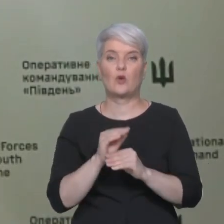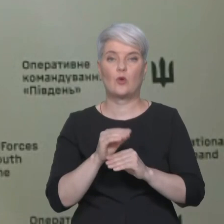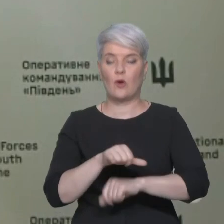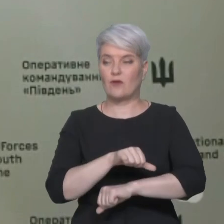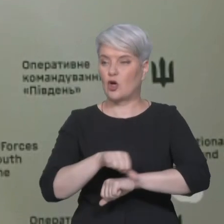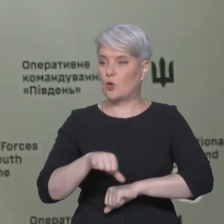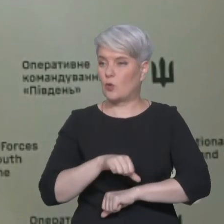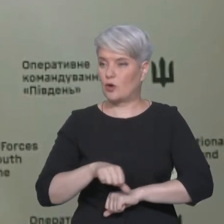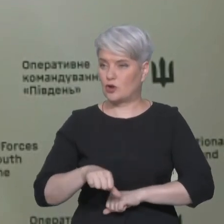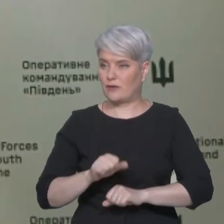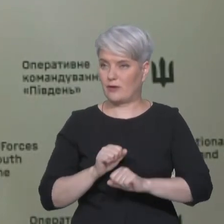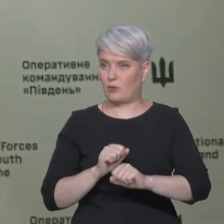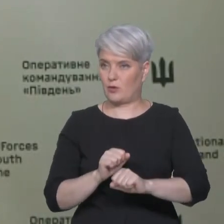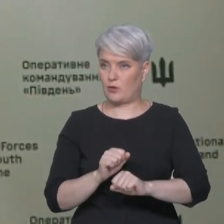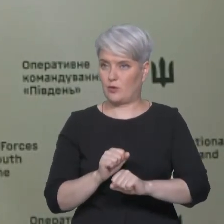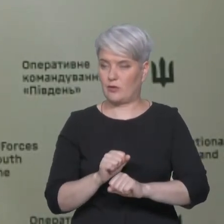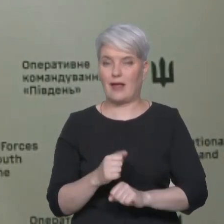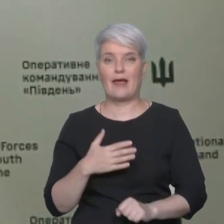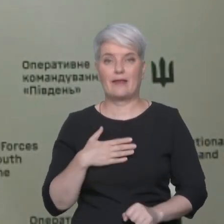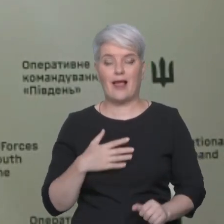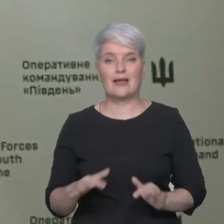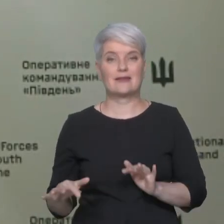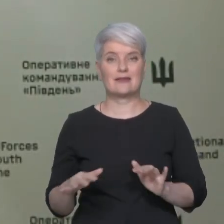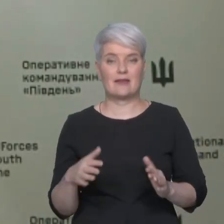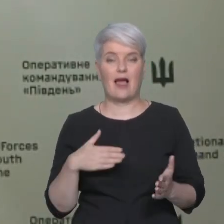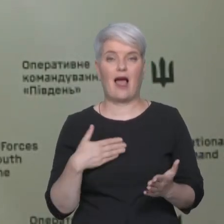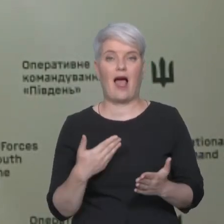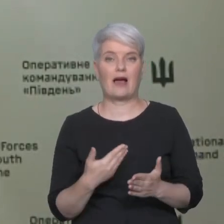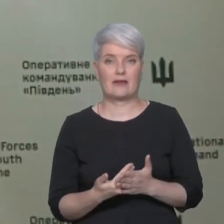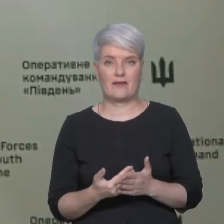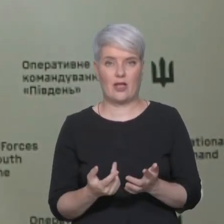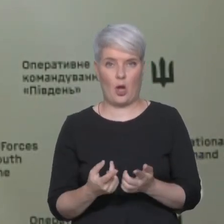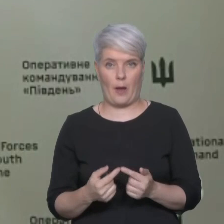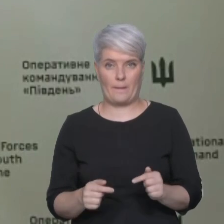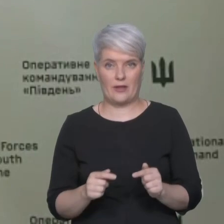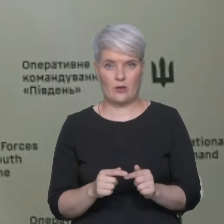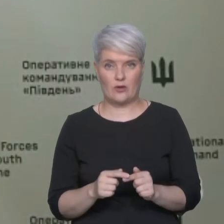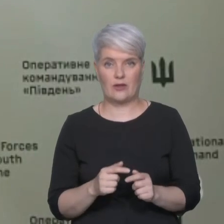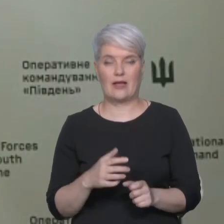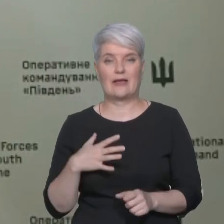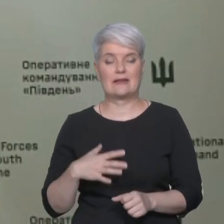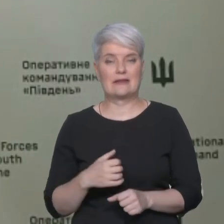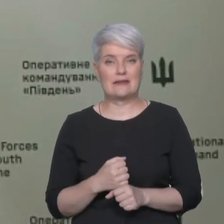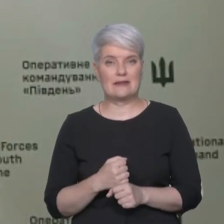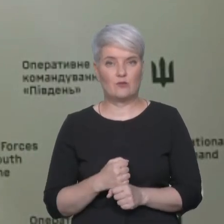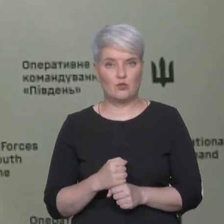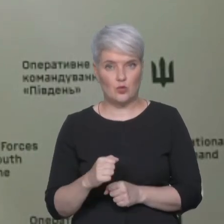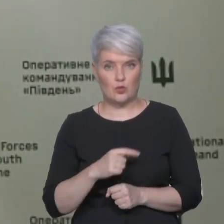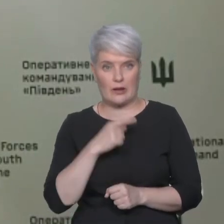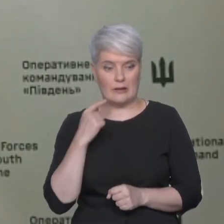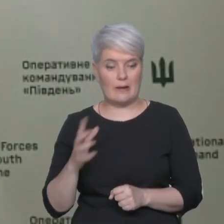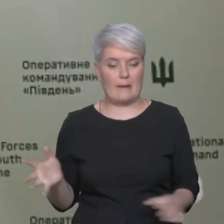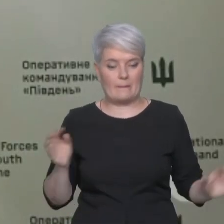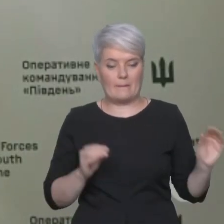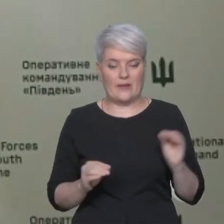оборони. Але наші дії, активні дії наших підрозділів, все ж таки змушують їх підтягувати туди певні